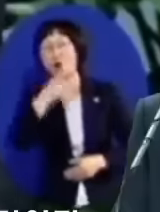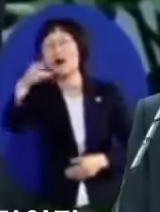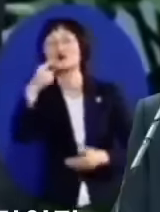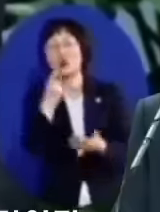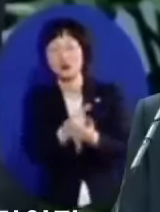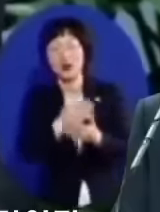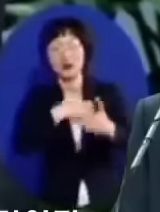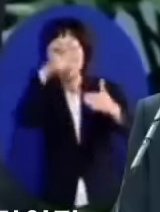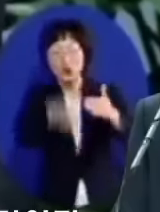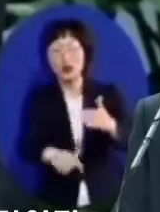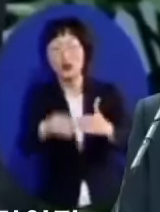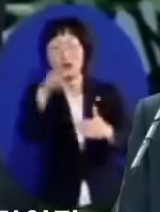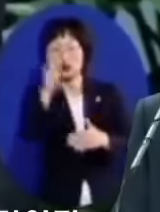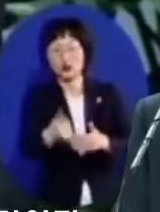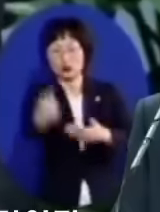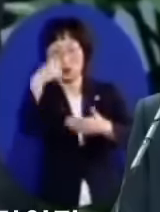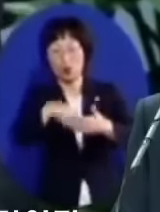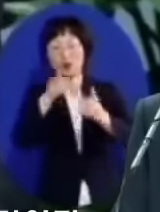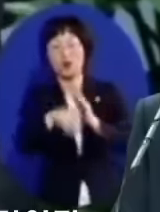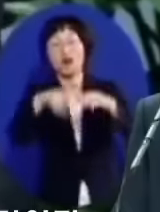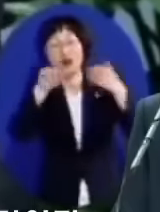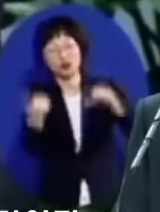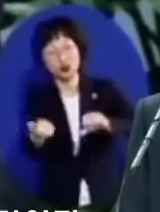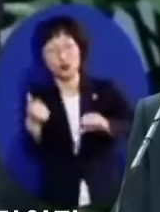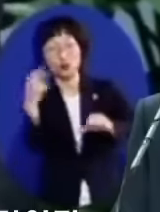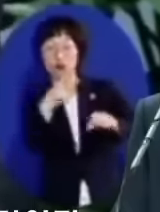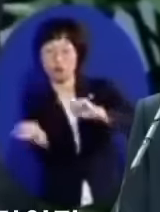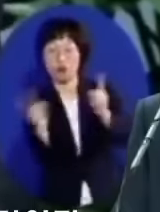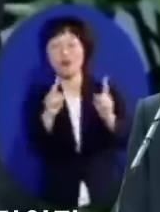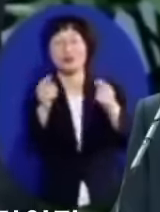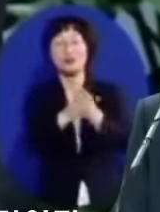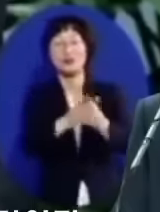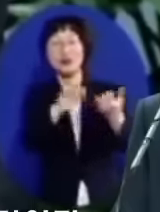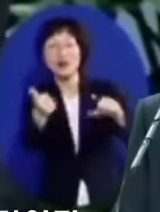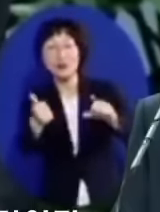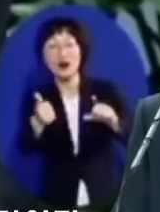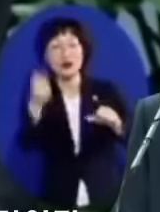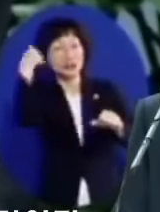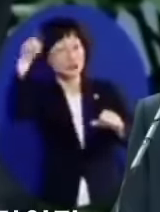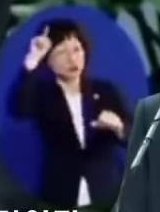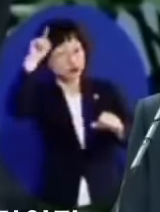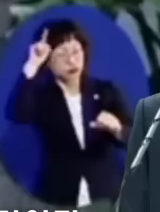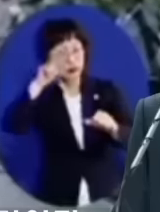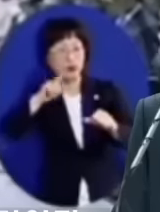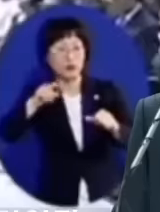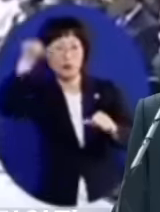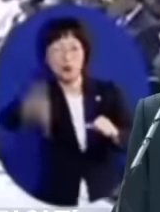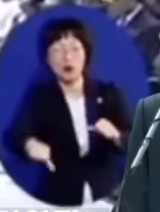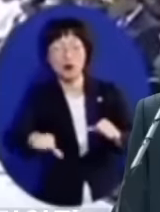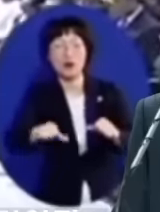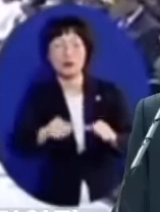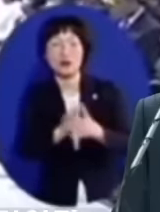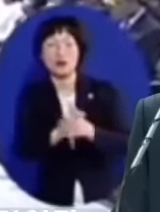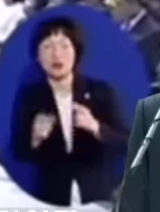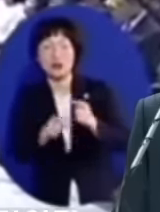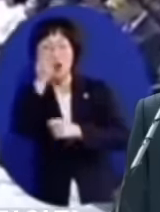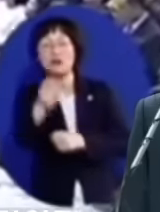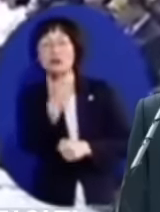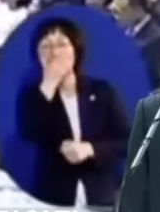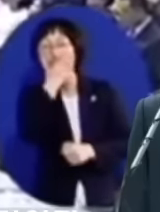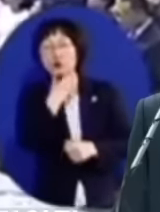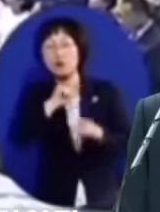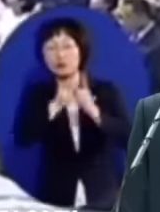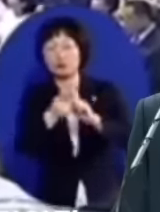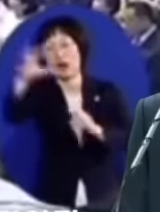예수님이 내 속에 주인으로 들어올 때는 죽어서 부활하시기 때문에 사망과 음부를 멸하시고 영생복락 천국을 가지고 들어오시는